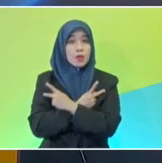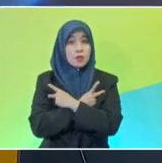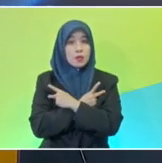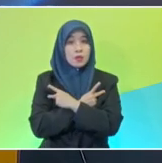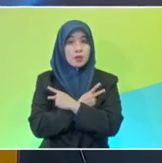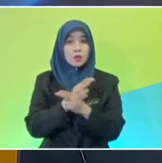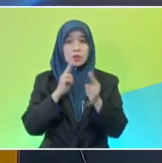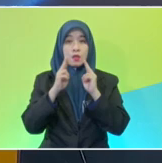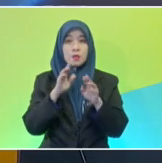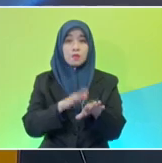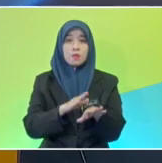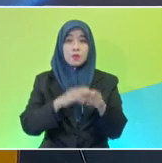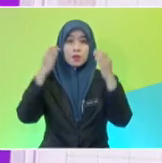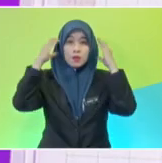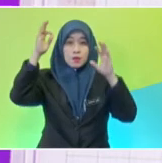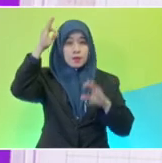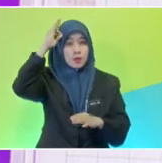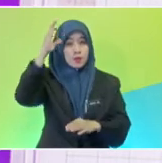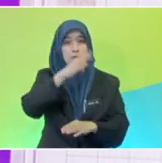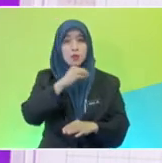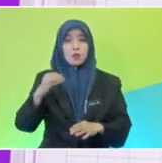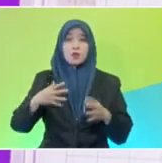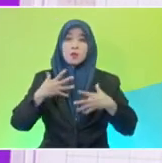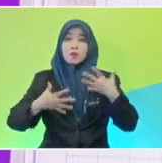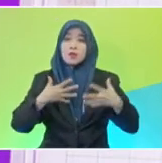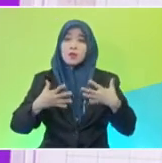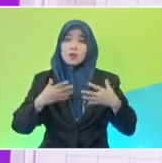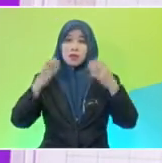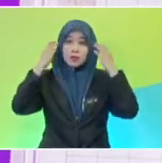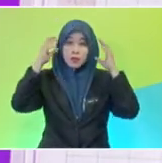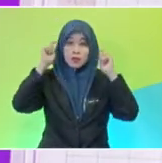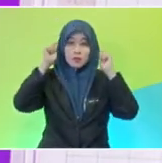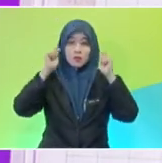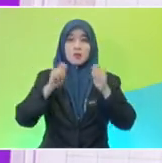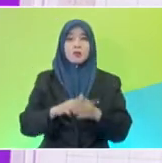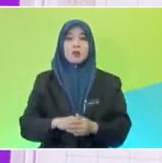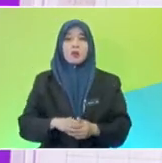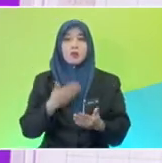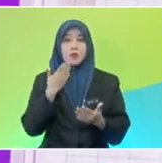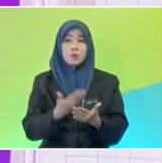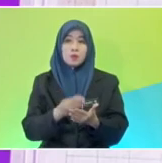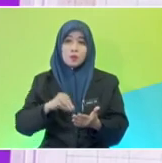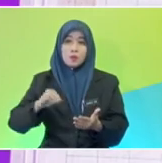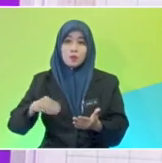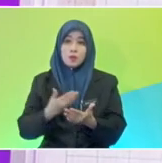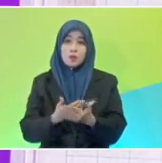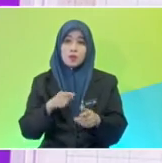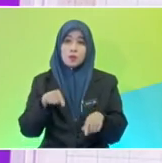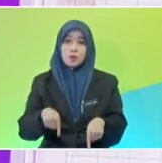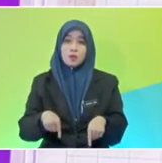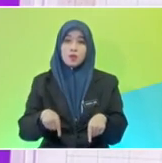cikgu Effendi kita. Dan tak lupa juga kepada juru bahasa isyarat kita. Baiklah murid-murid, sampai di sini saja kita akan